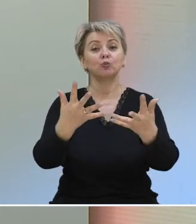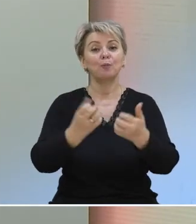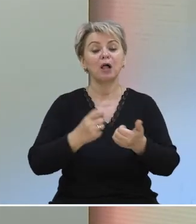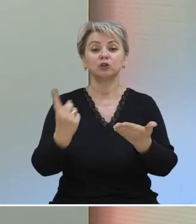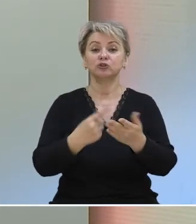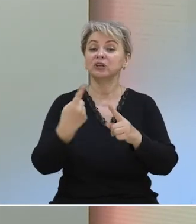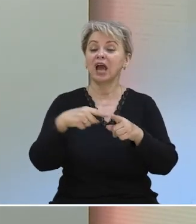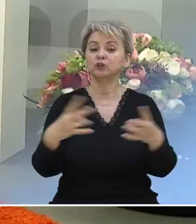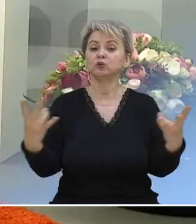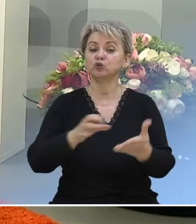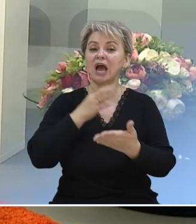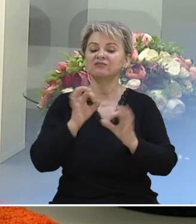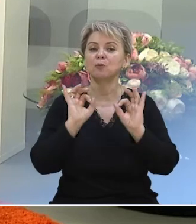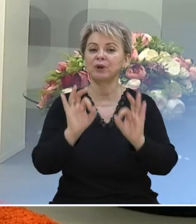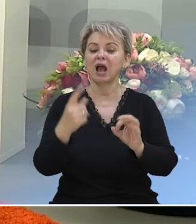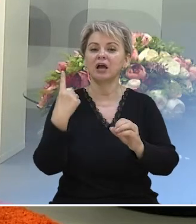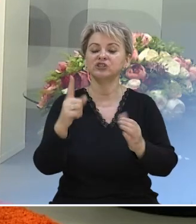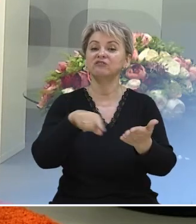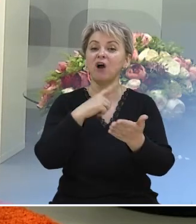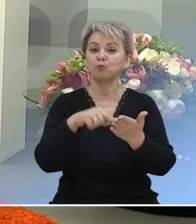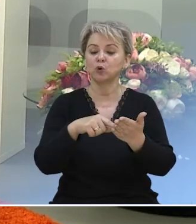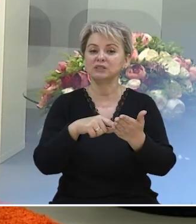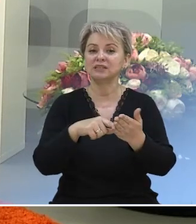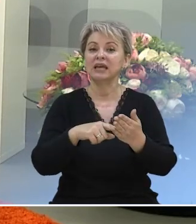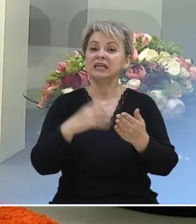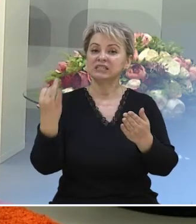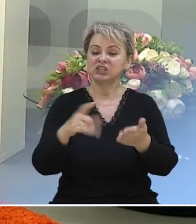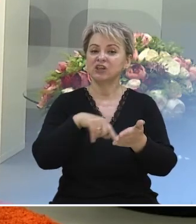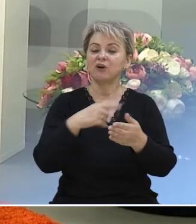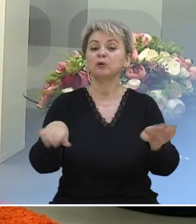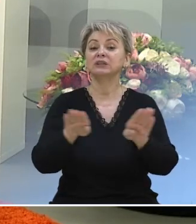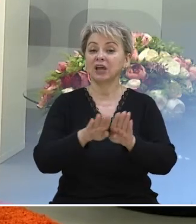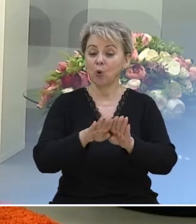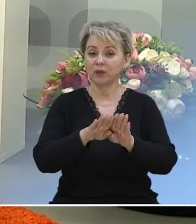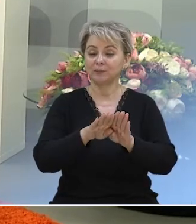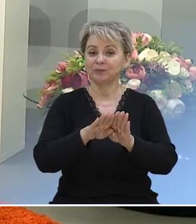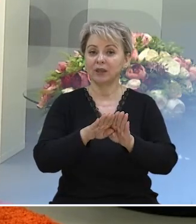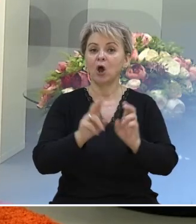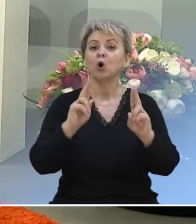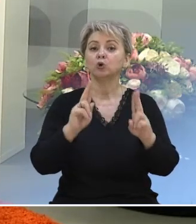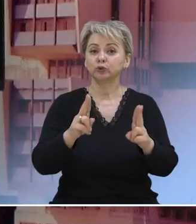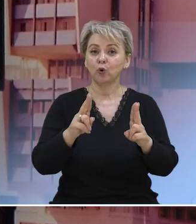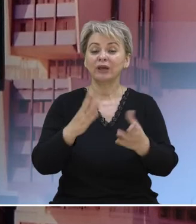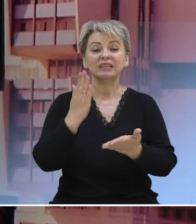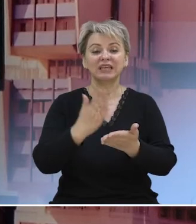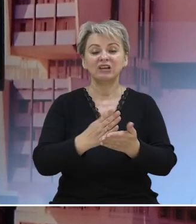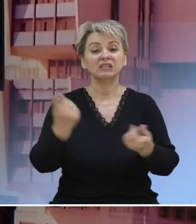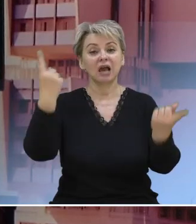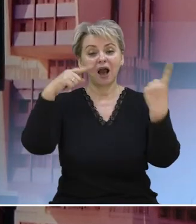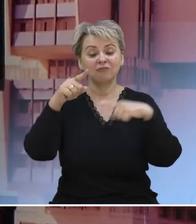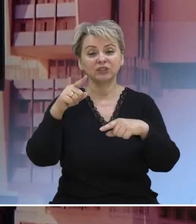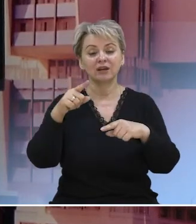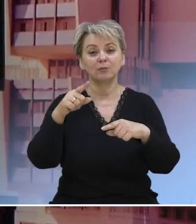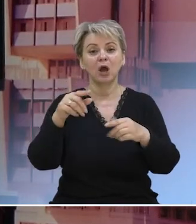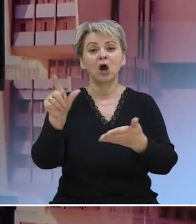Но чтобы получить книгу эту, нужно ответить правильно на один вопрос, каверзный вопрос. Вопрос звучит следующим образом. Кто